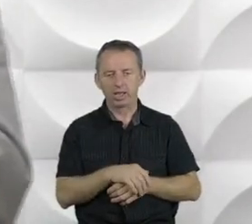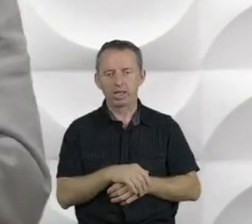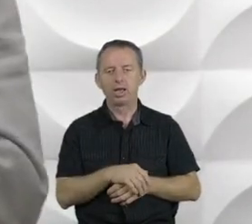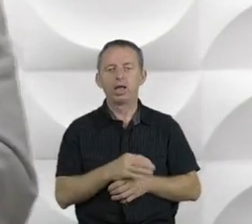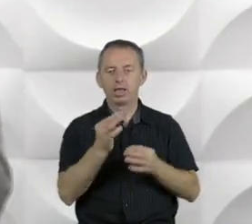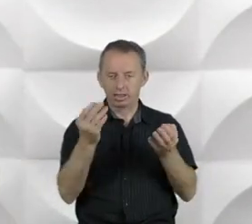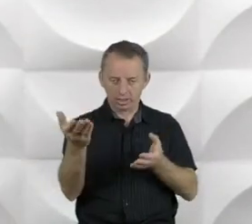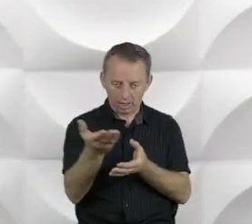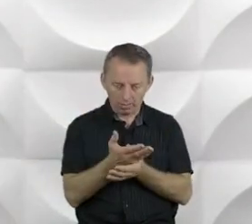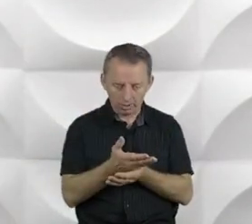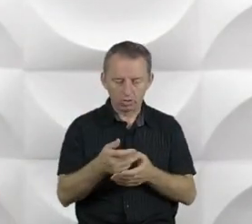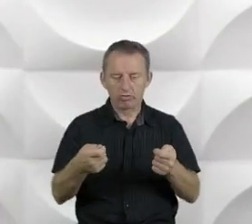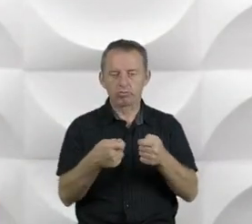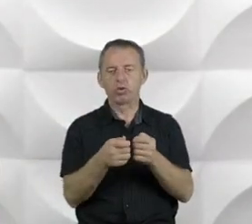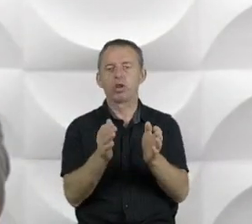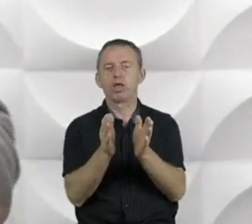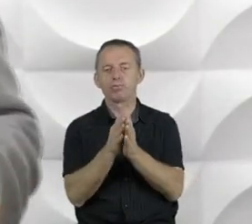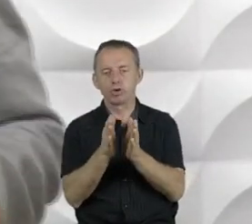Zapraszam teraz do modlitwy